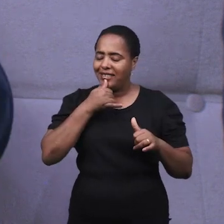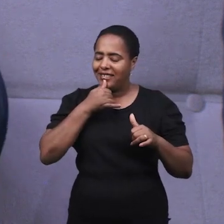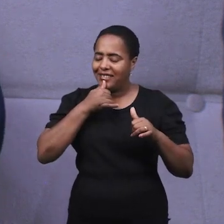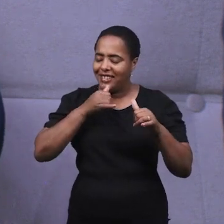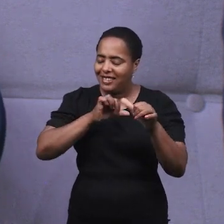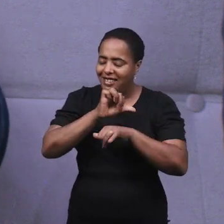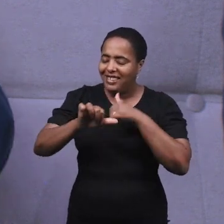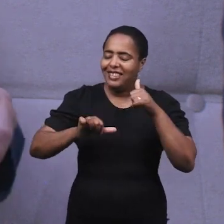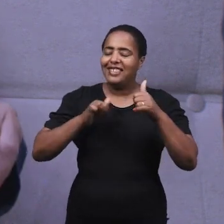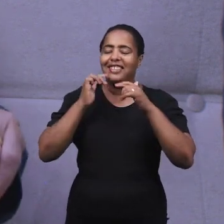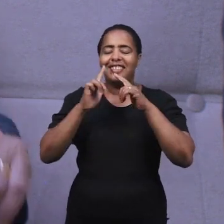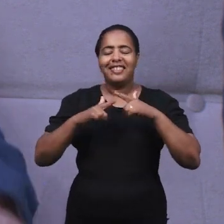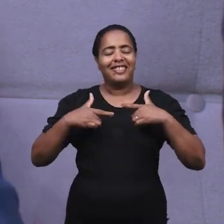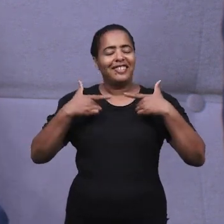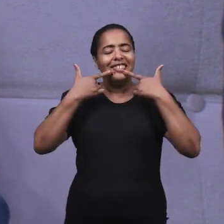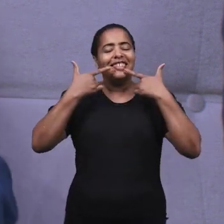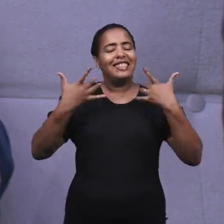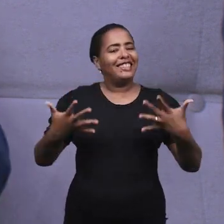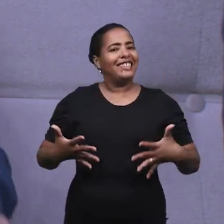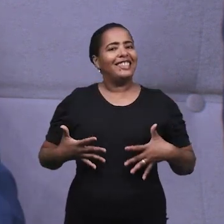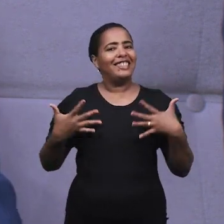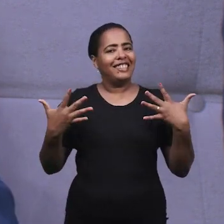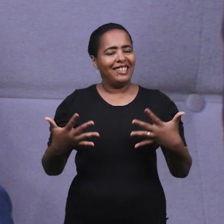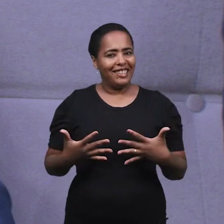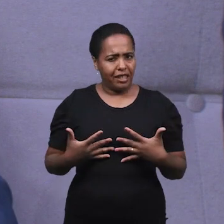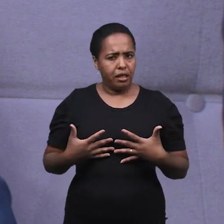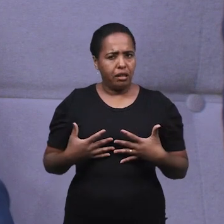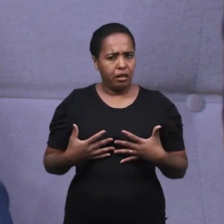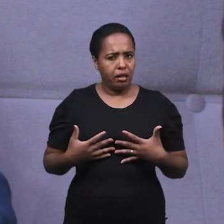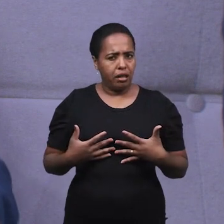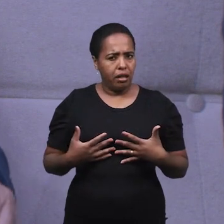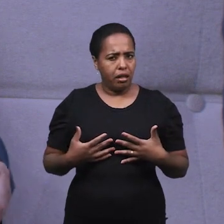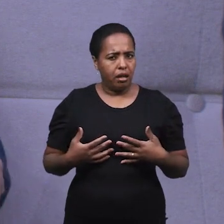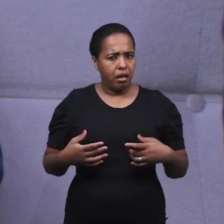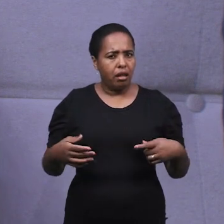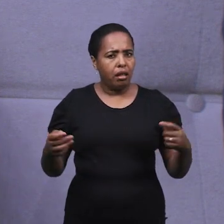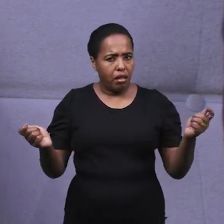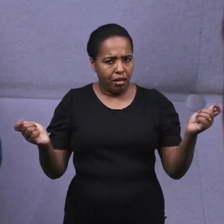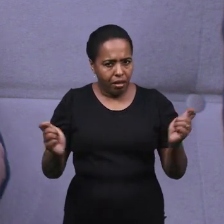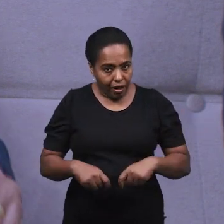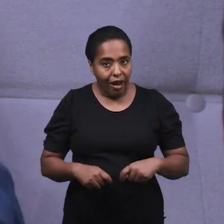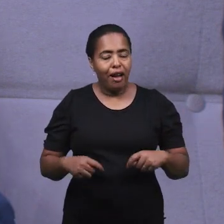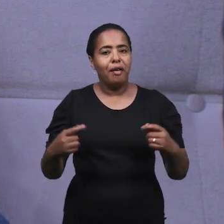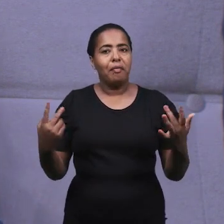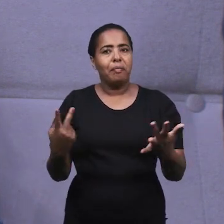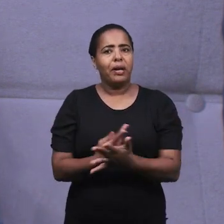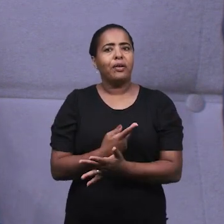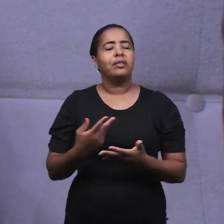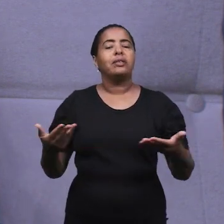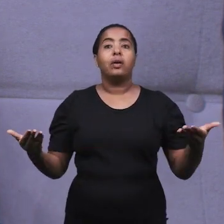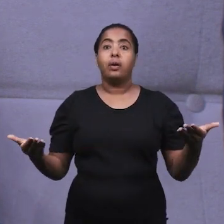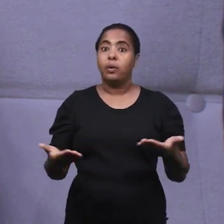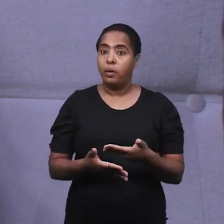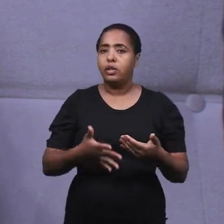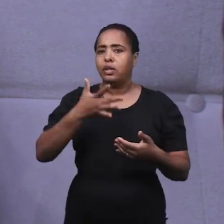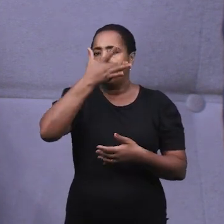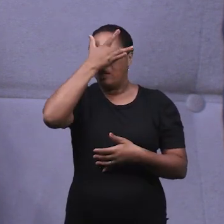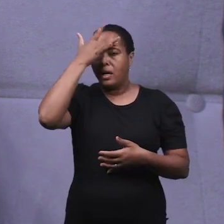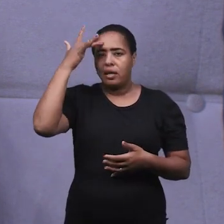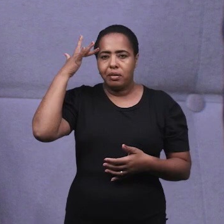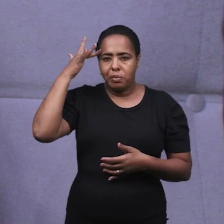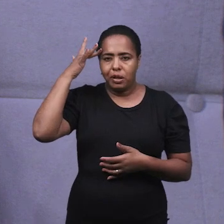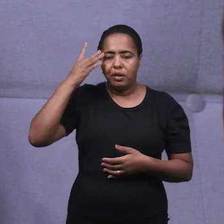Cela est possible d'arriver aujourd'hui dans la vie de celui qui vit une situation semblable de